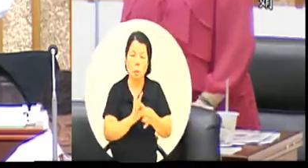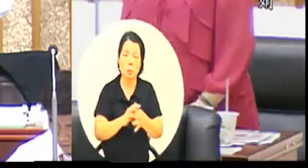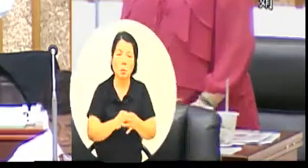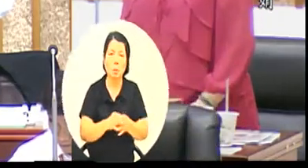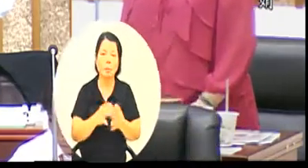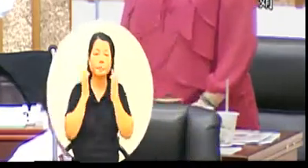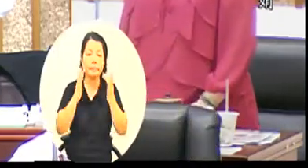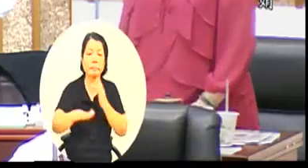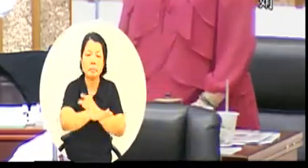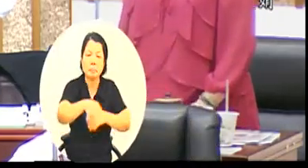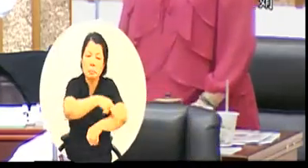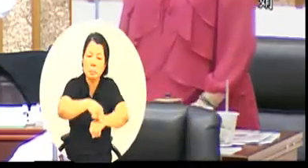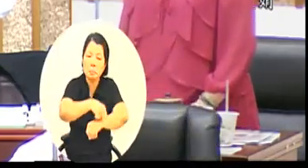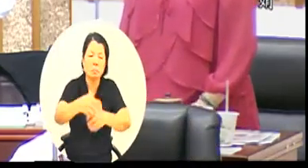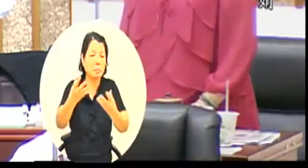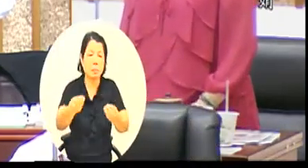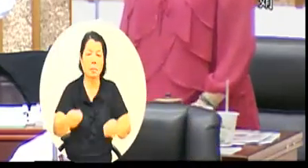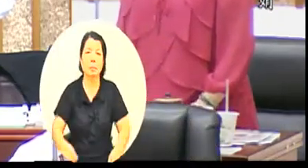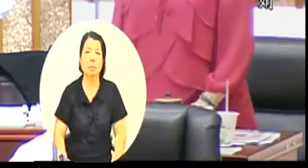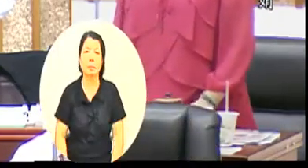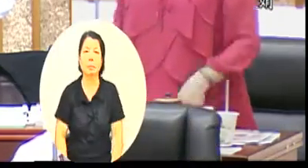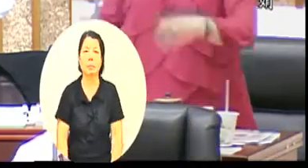对，